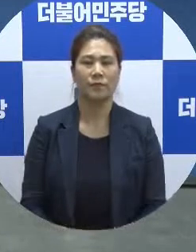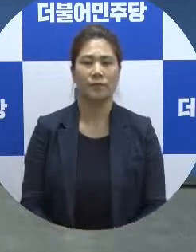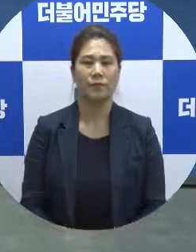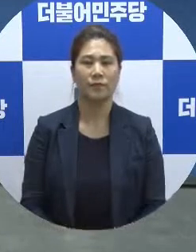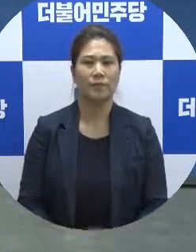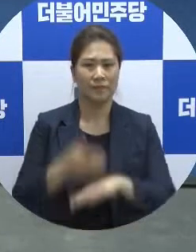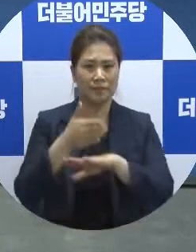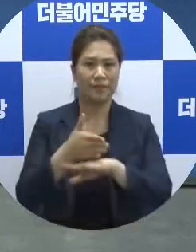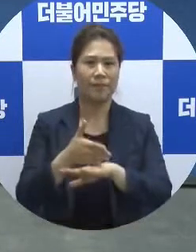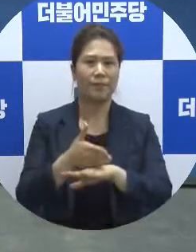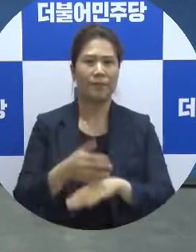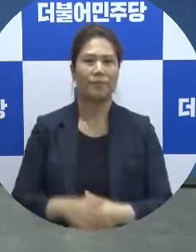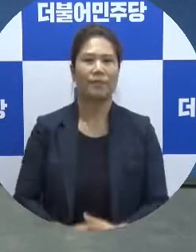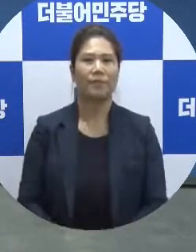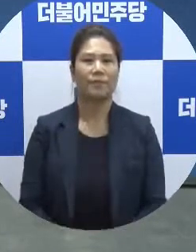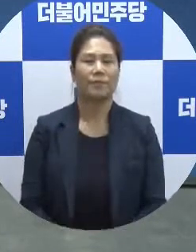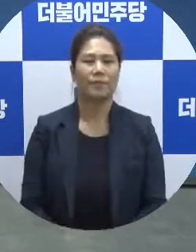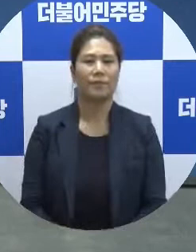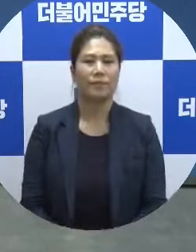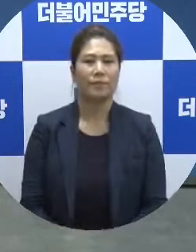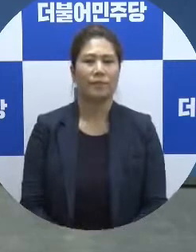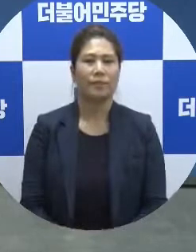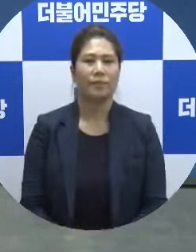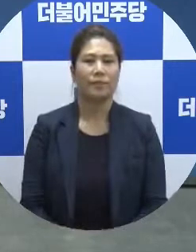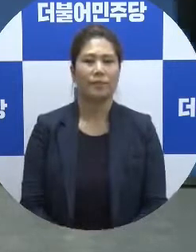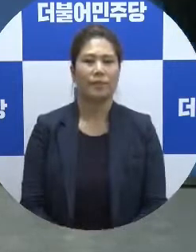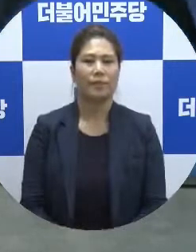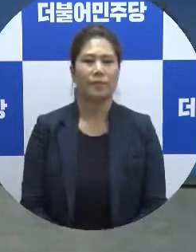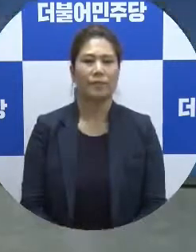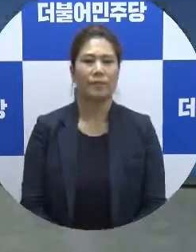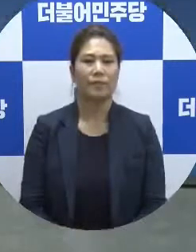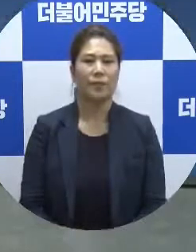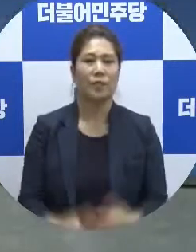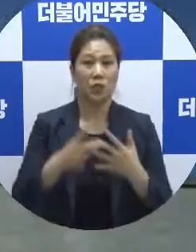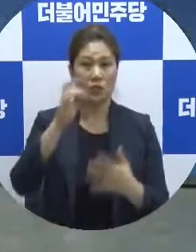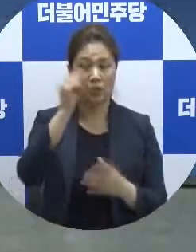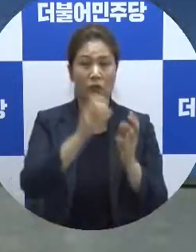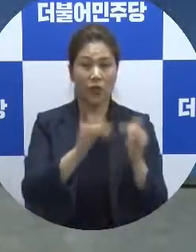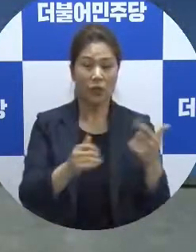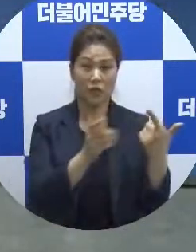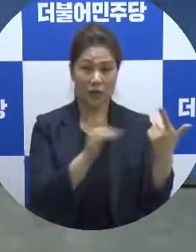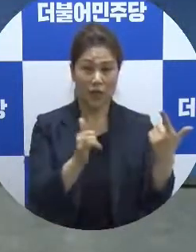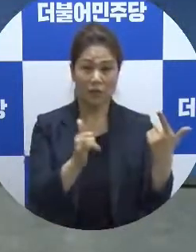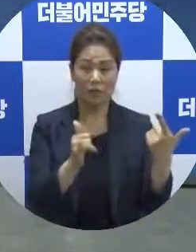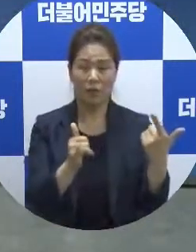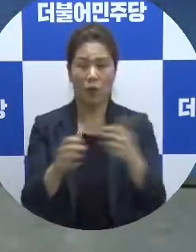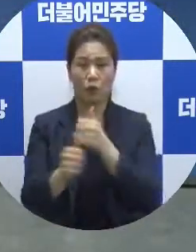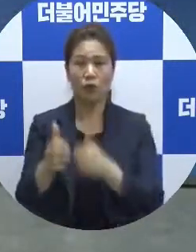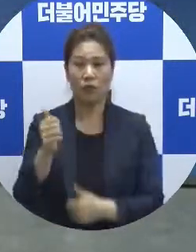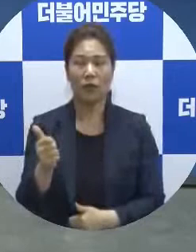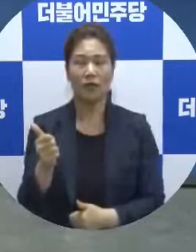네, 고맙습니다. 자, 이제 당선자 6분과 이상민 위원장님만